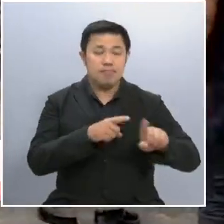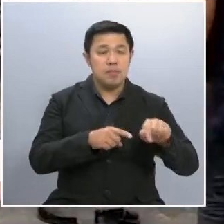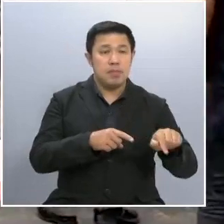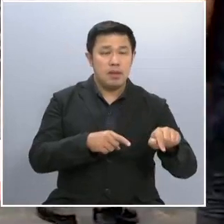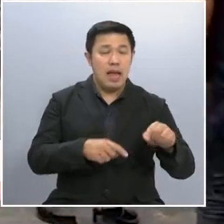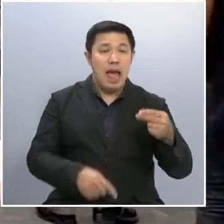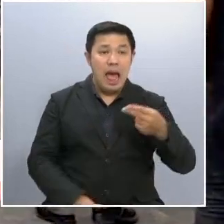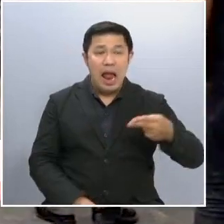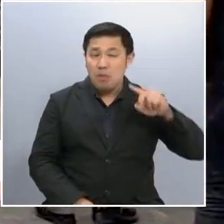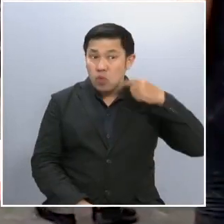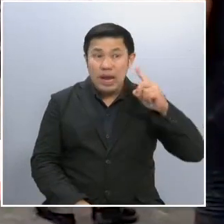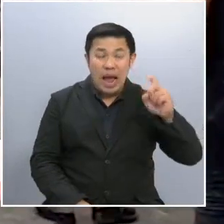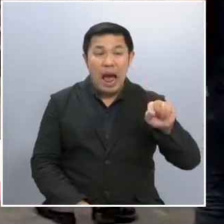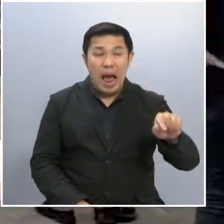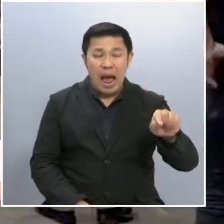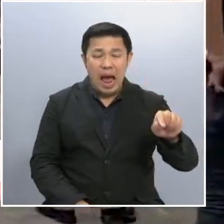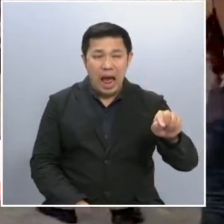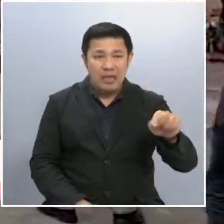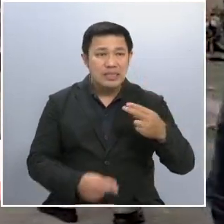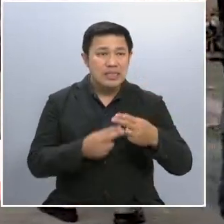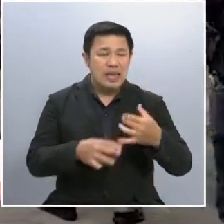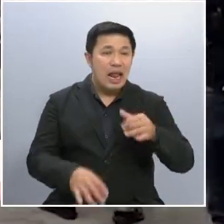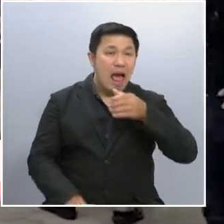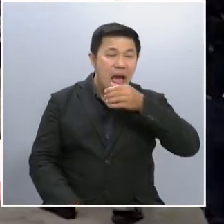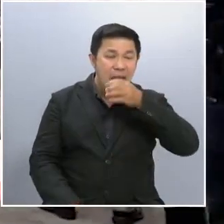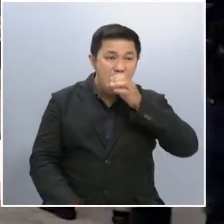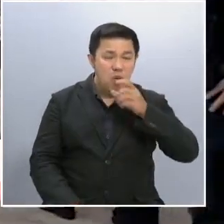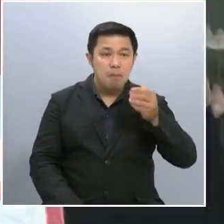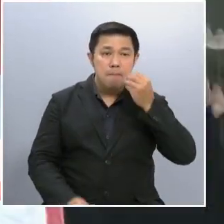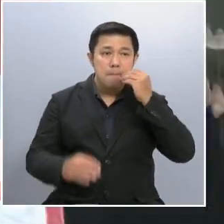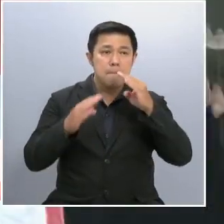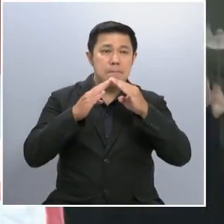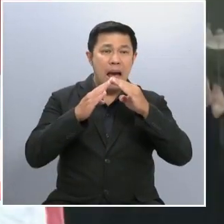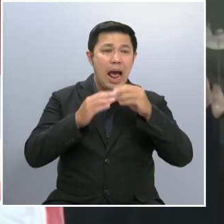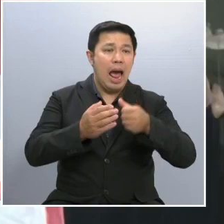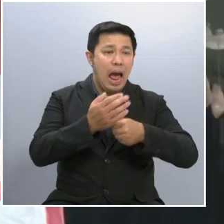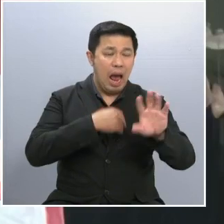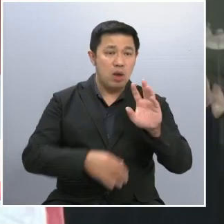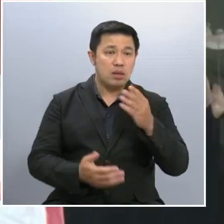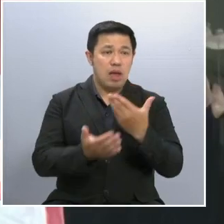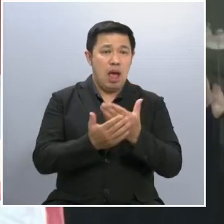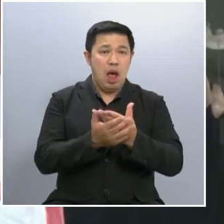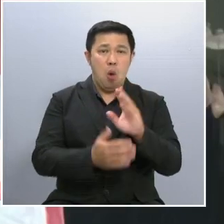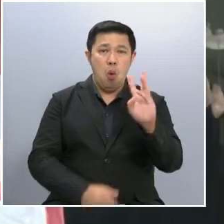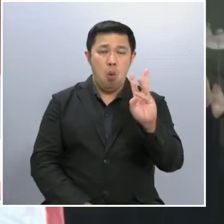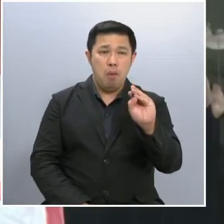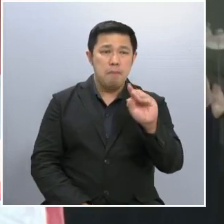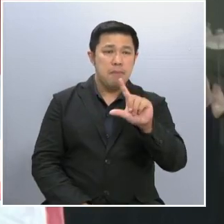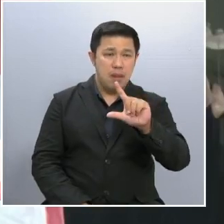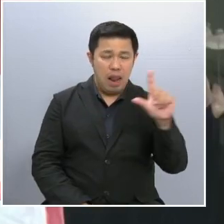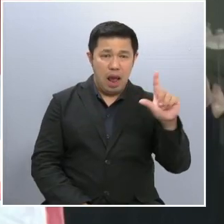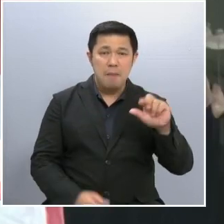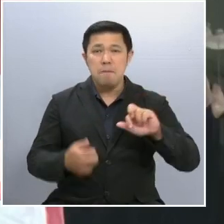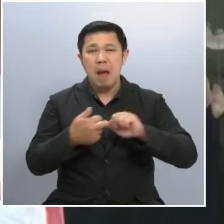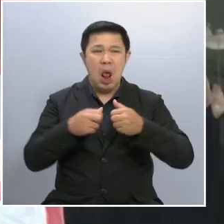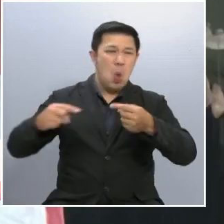าวที่ตายไปก็คือแก้วกนกวรรณก็ประกาศขายบ้านนี้60ล้านก็เป็นประเด็นความขัดแย้งกันมาโดยต